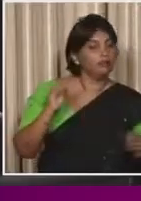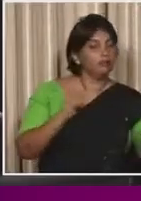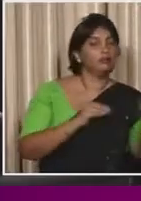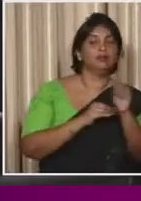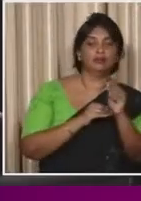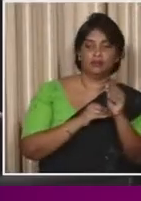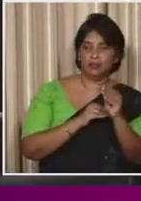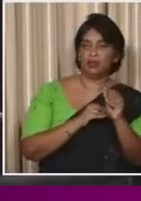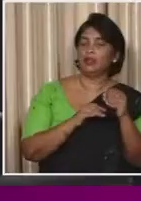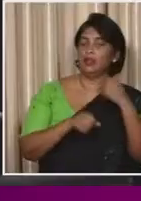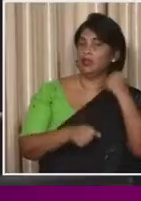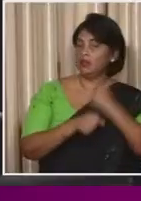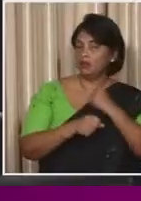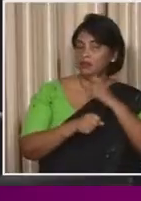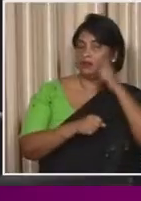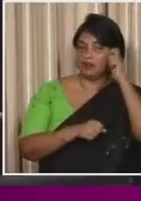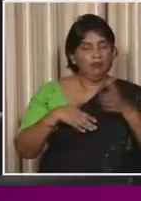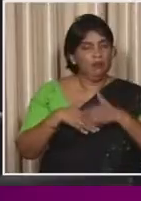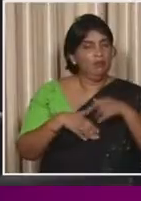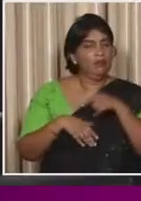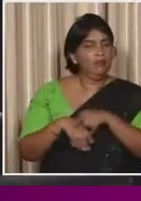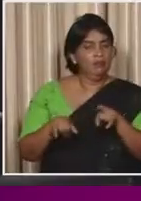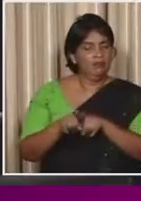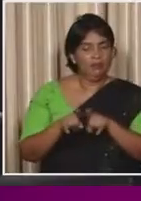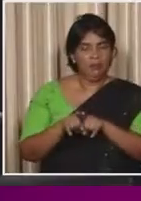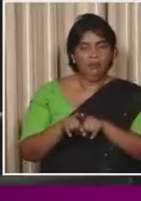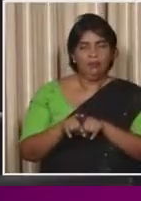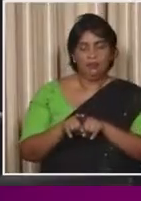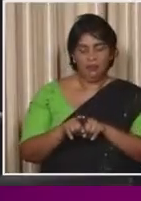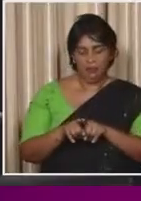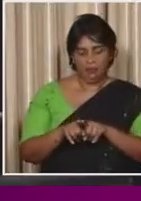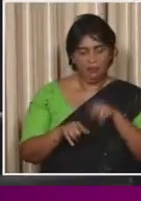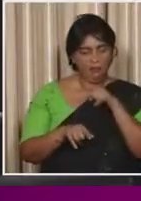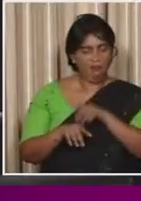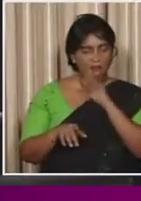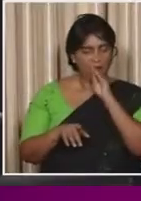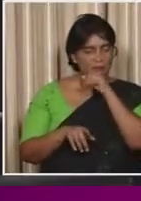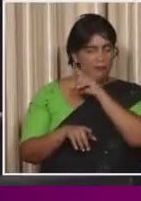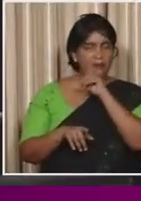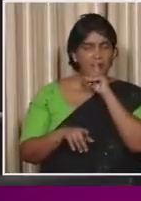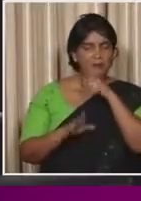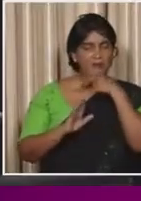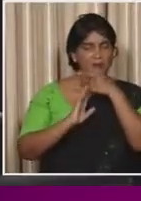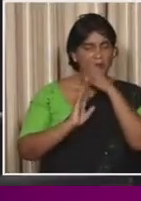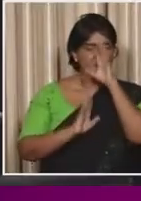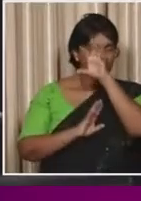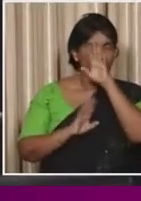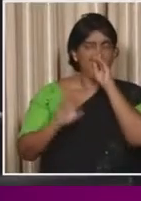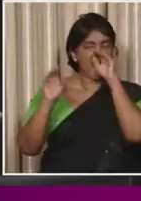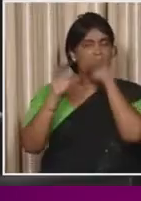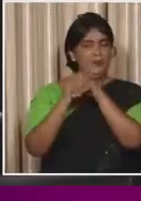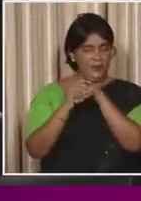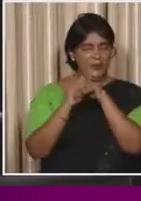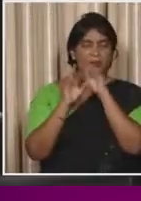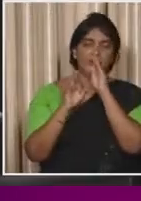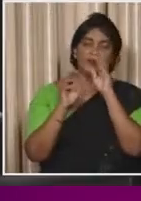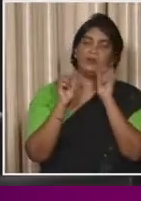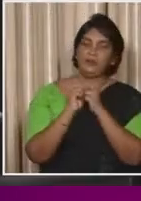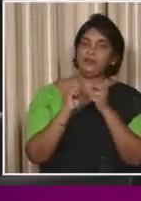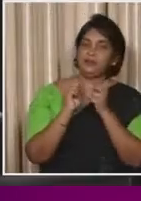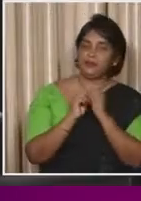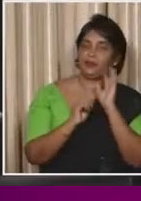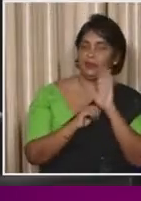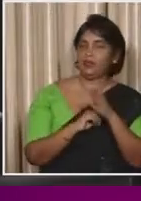ஆனால் இங்கே இறந்தவர்கள் தொடர்பில் நிலைப்பாடு என்ன என்று கேட்கின்றோம். இது இரட்டை நிலைப்பாடு இல்லையா? பாலஸ்தீனத்தின்